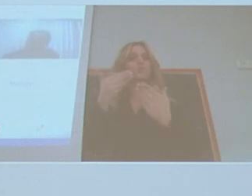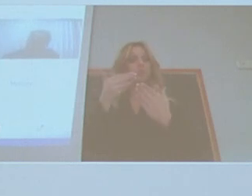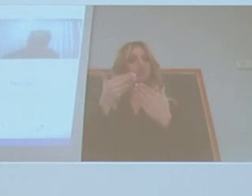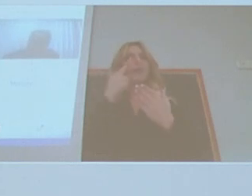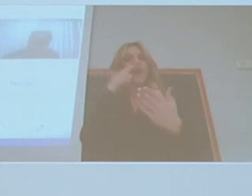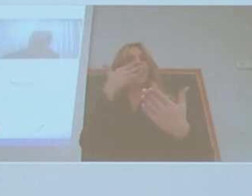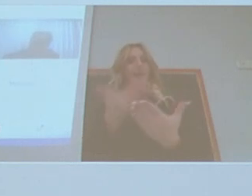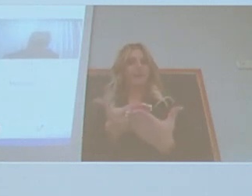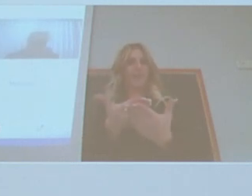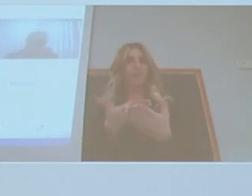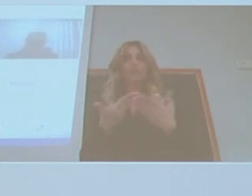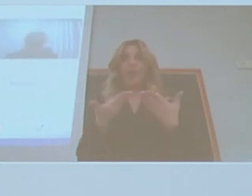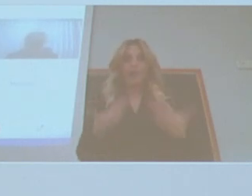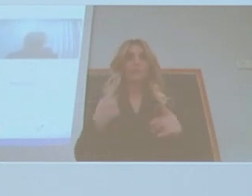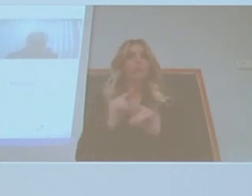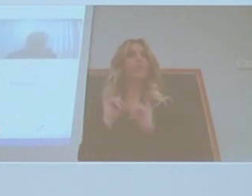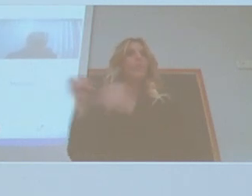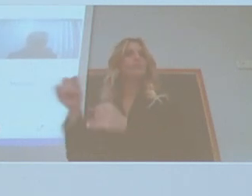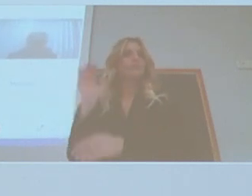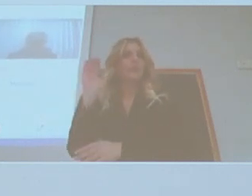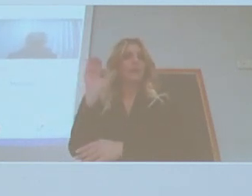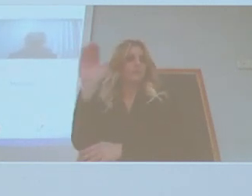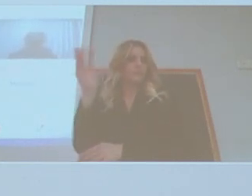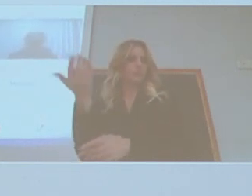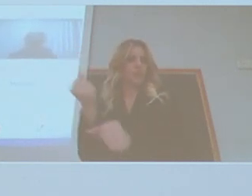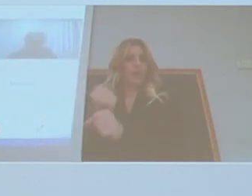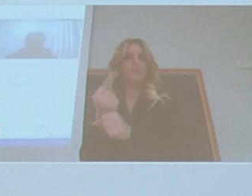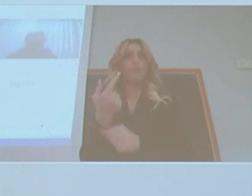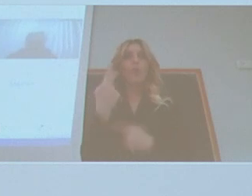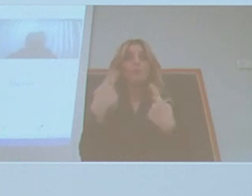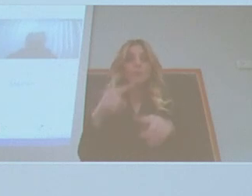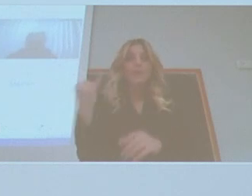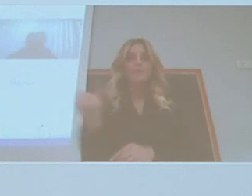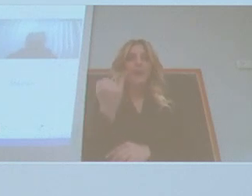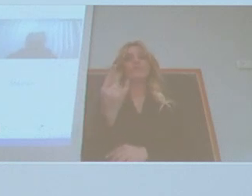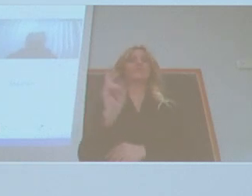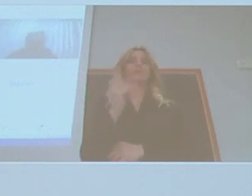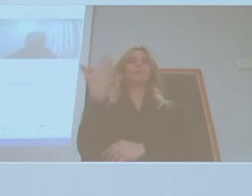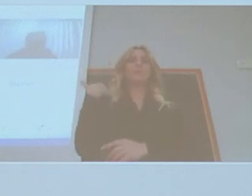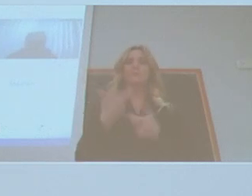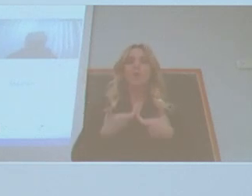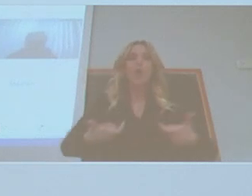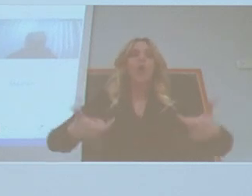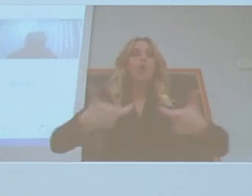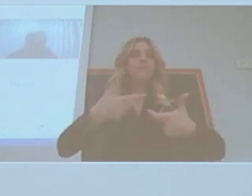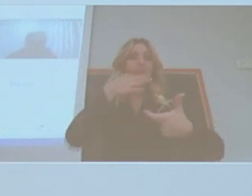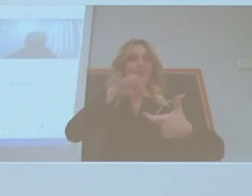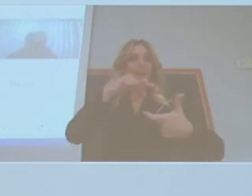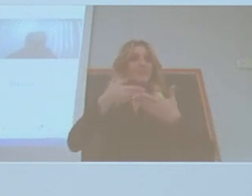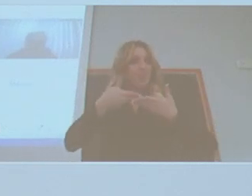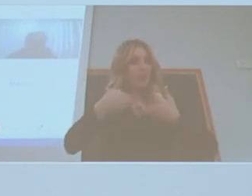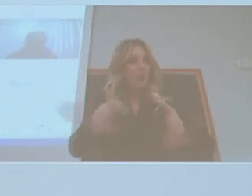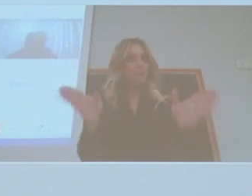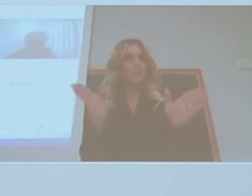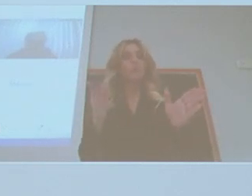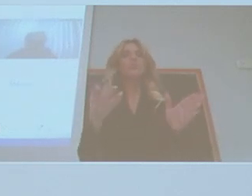entrata che poi in uscita. E non è cosa facile, dicevo quando abbiamo fatto la conferenza di apertura, che il problema non